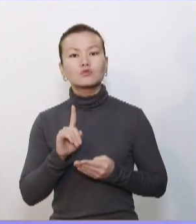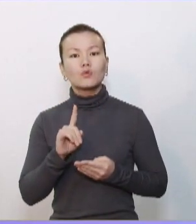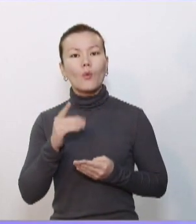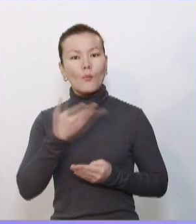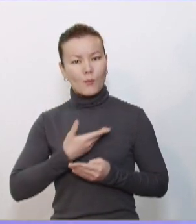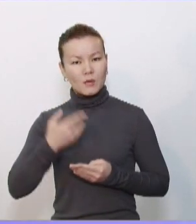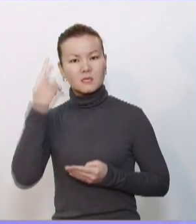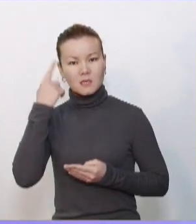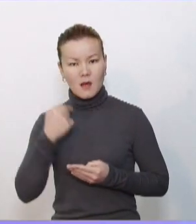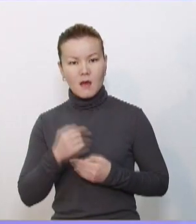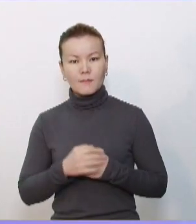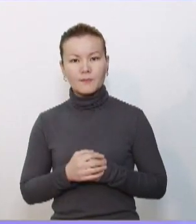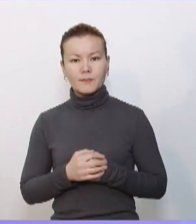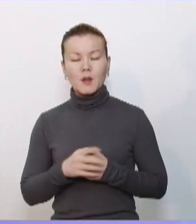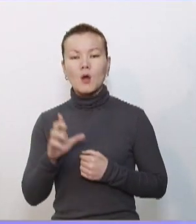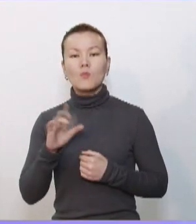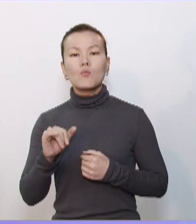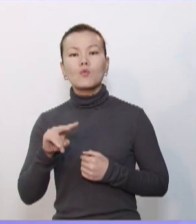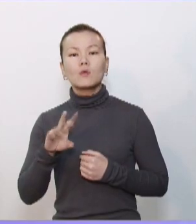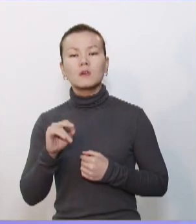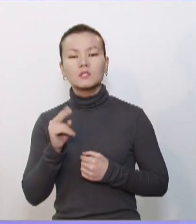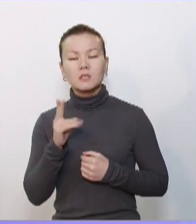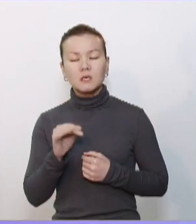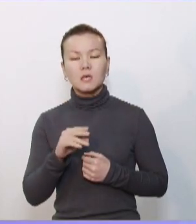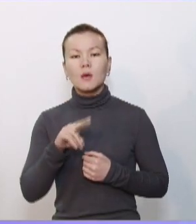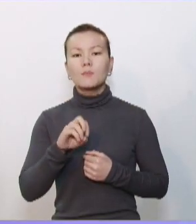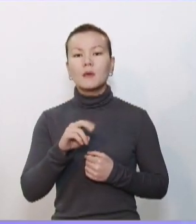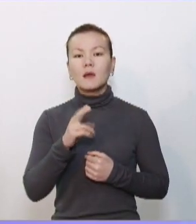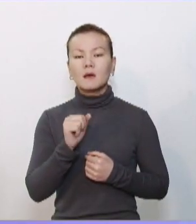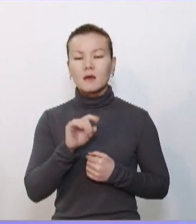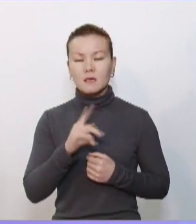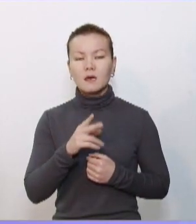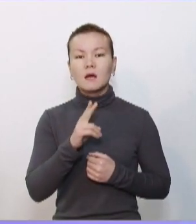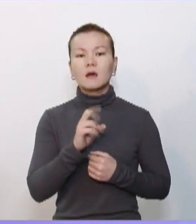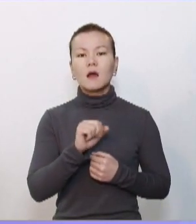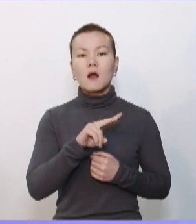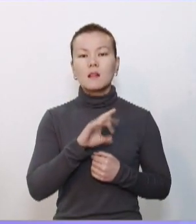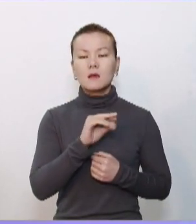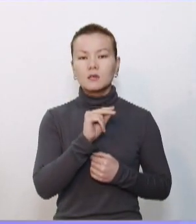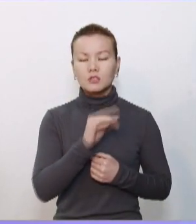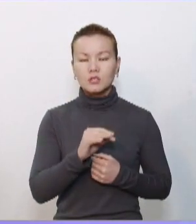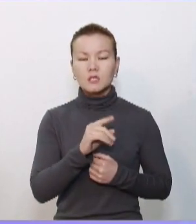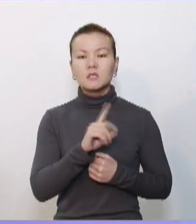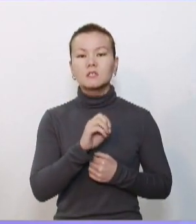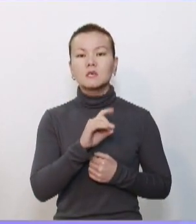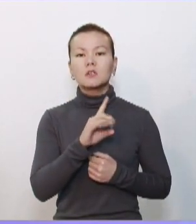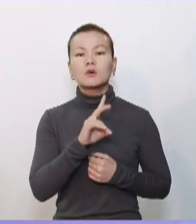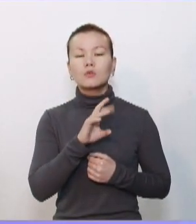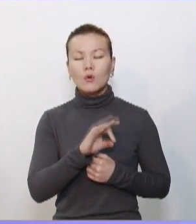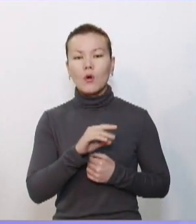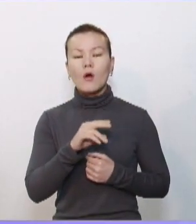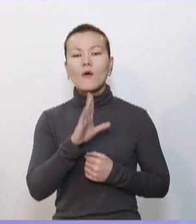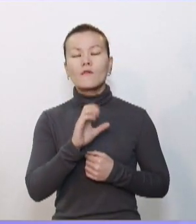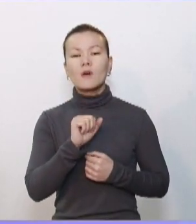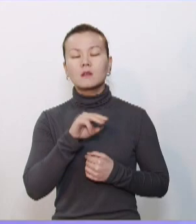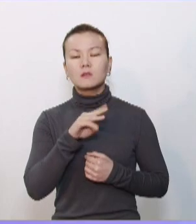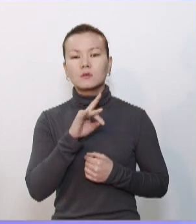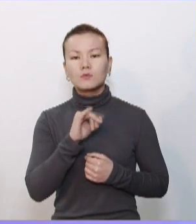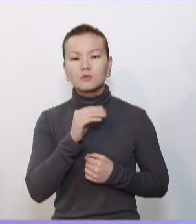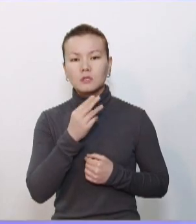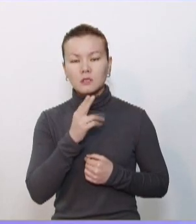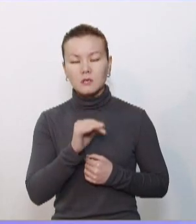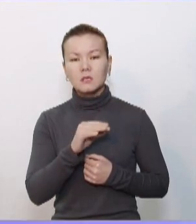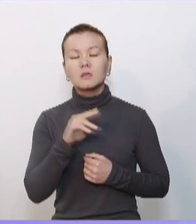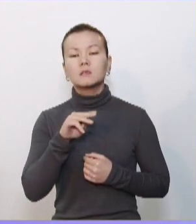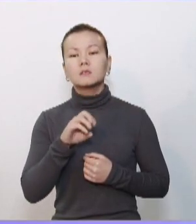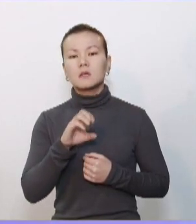знаем. Булочки, пекарь, калачи, зерно, ватрушка, тесто,